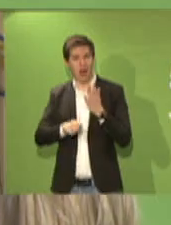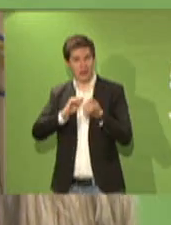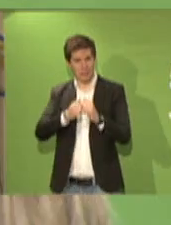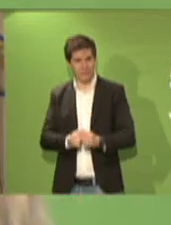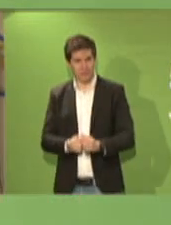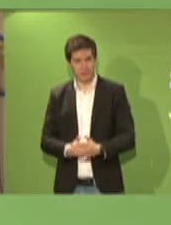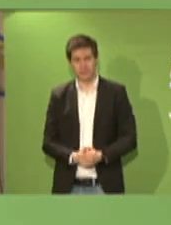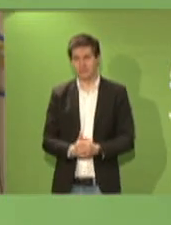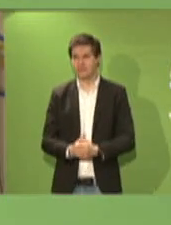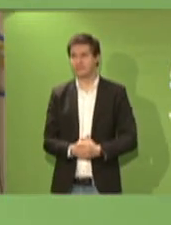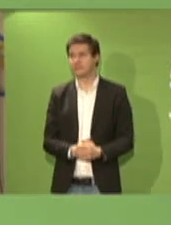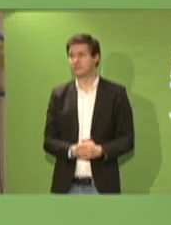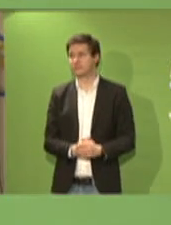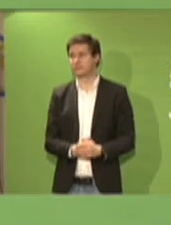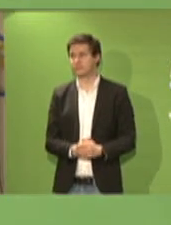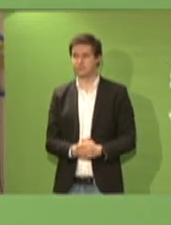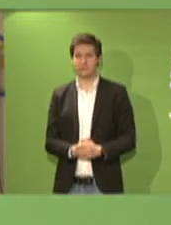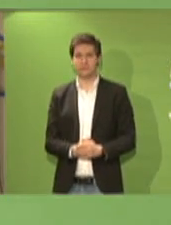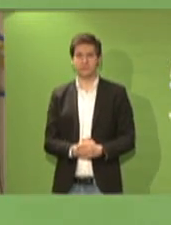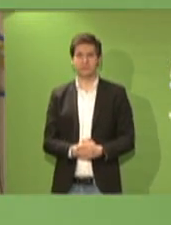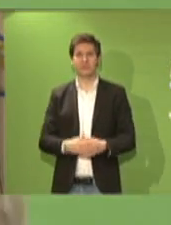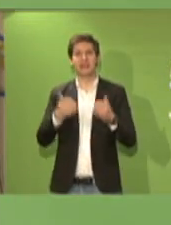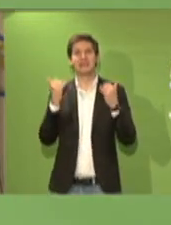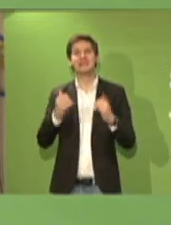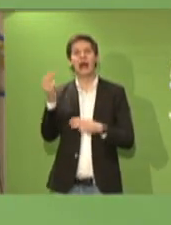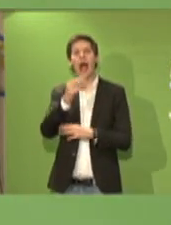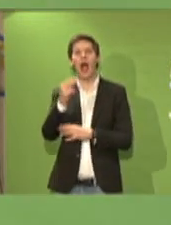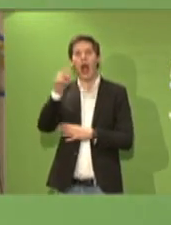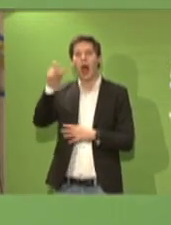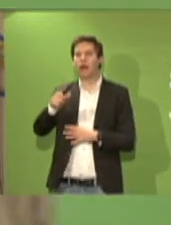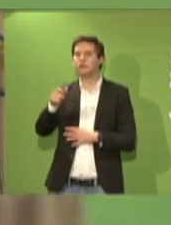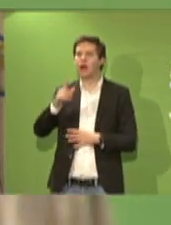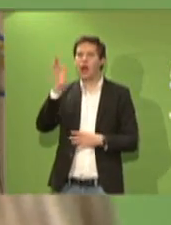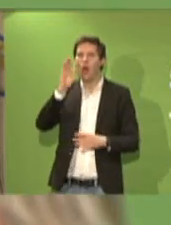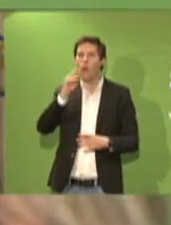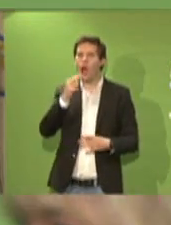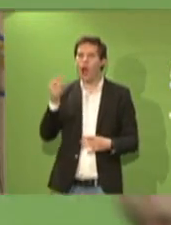der jetzt gleich sofort was sagt und mir nicht zuhört. Harald!